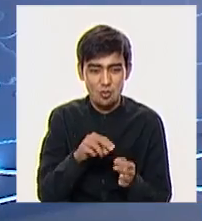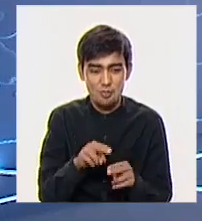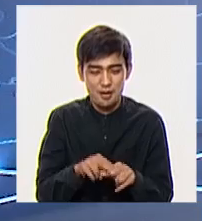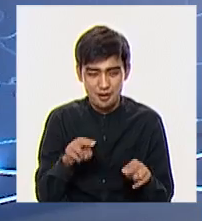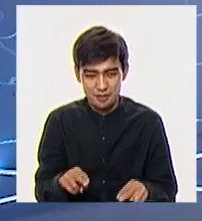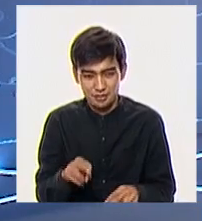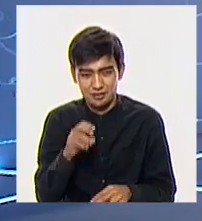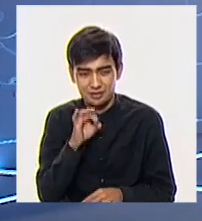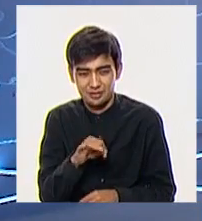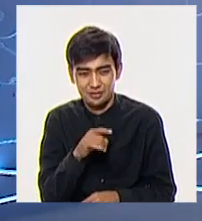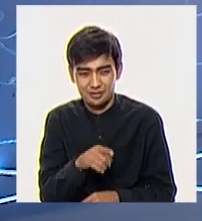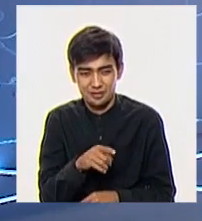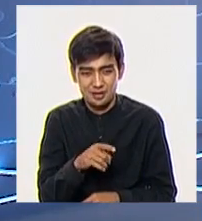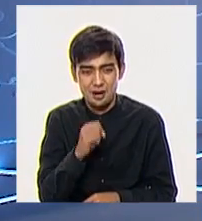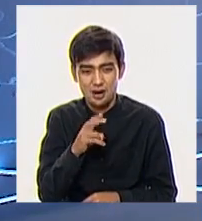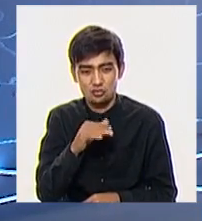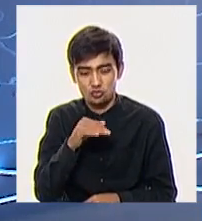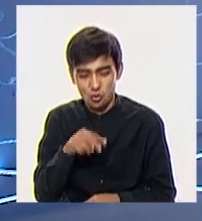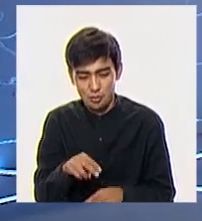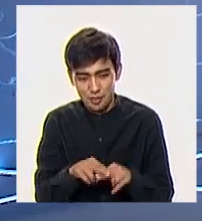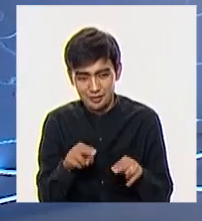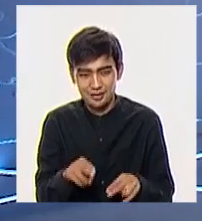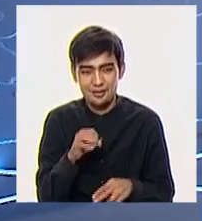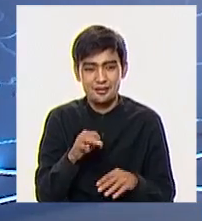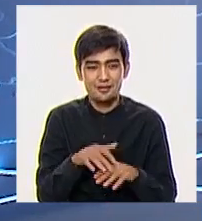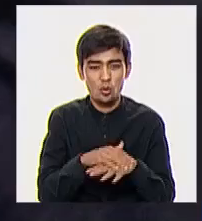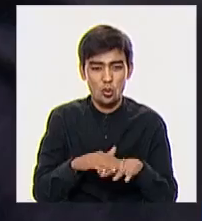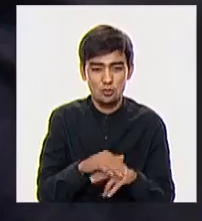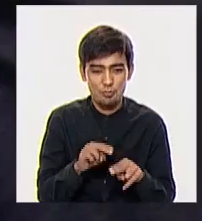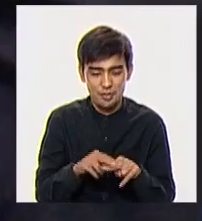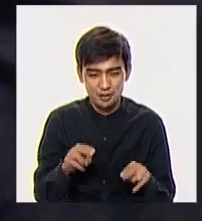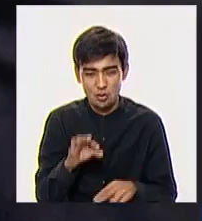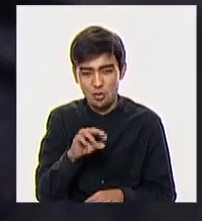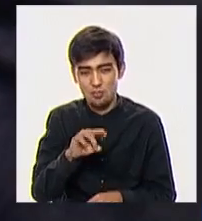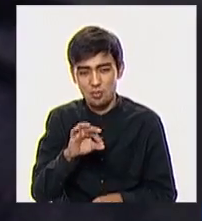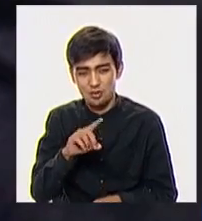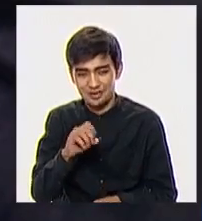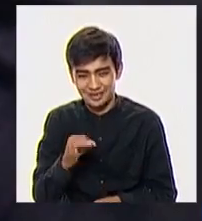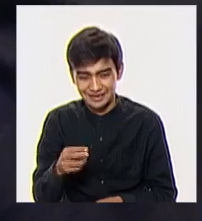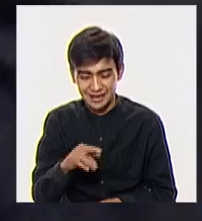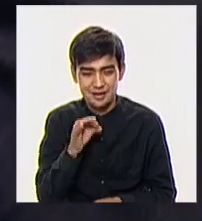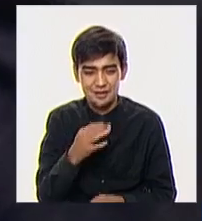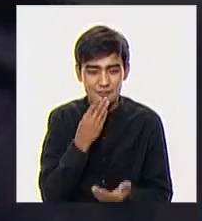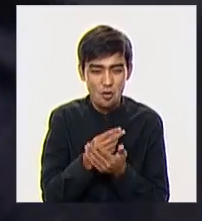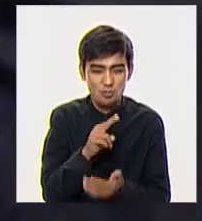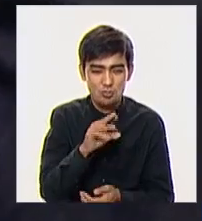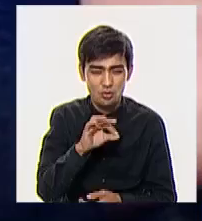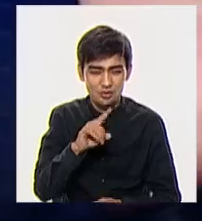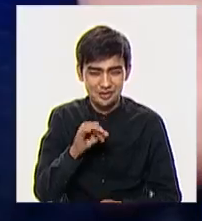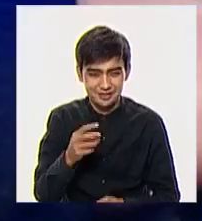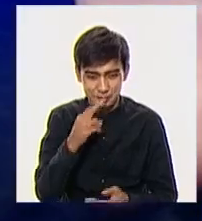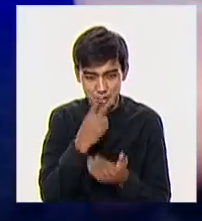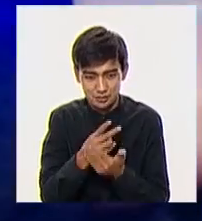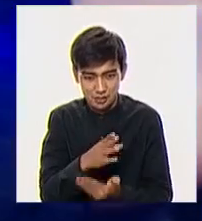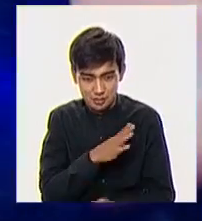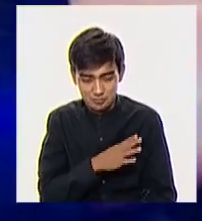парламенттегі ашықтық, яғни Ақ жол партиясы, Қазақстан халық партиясы оппозиция ретінде позициясын көрсете алып отыр ма?